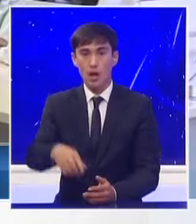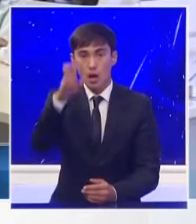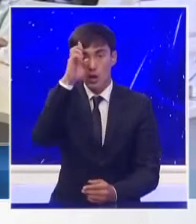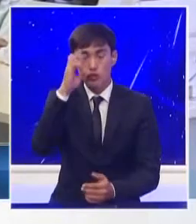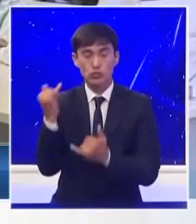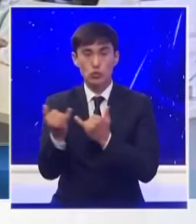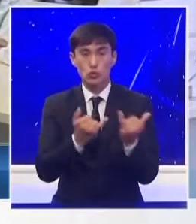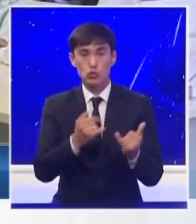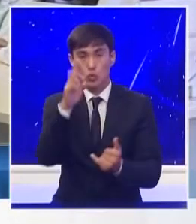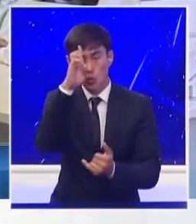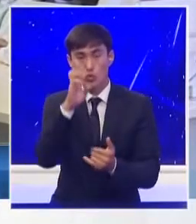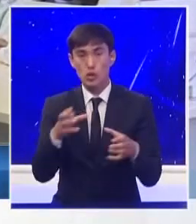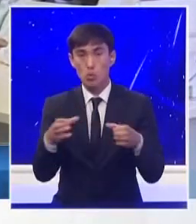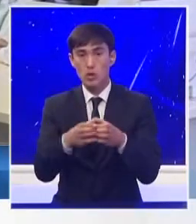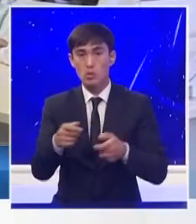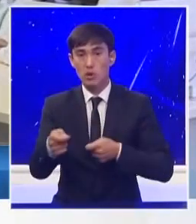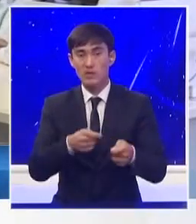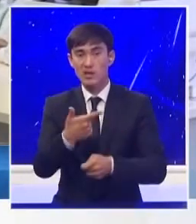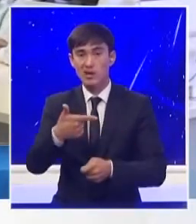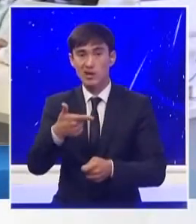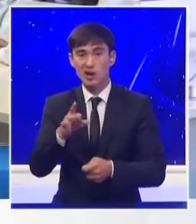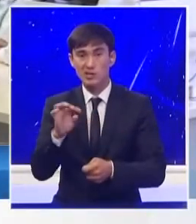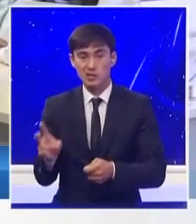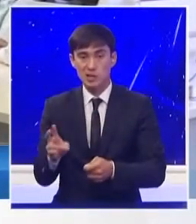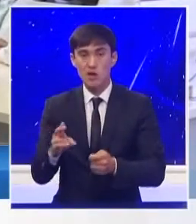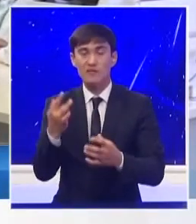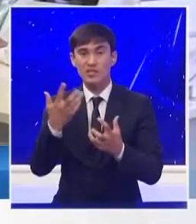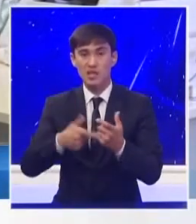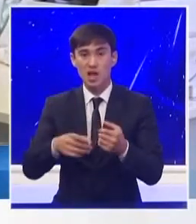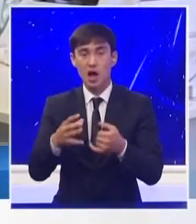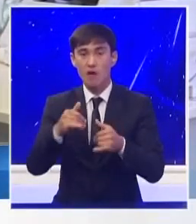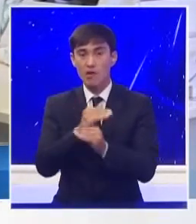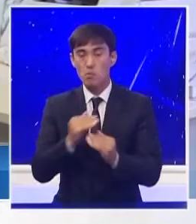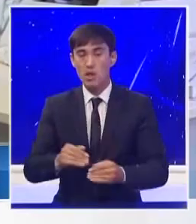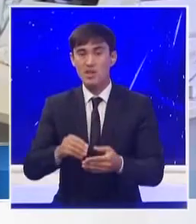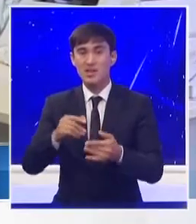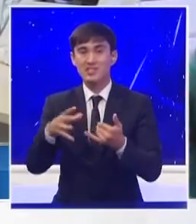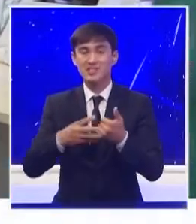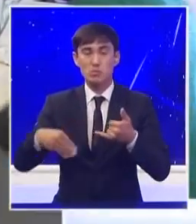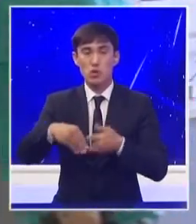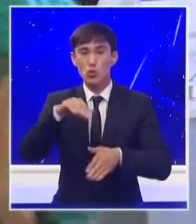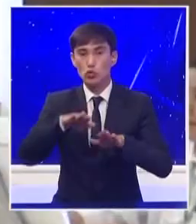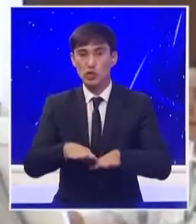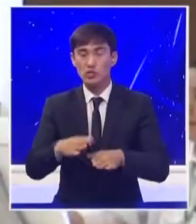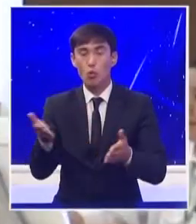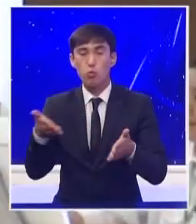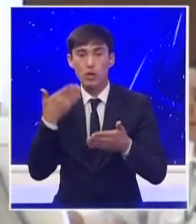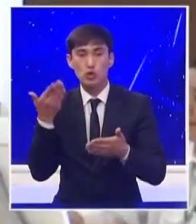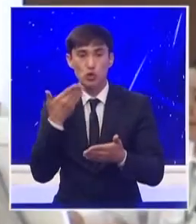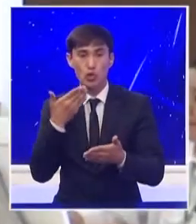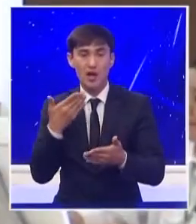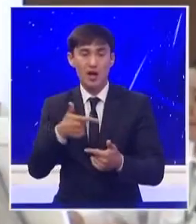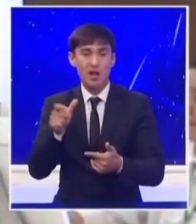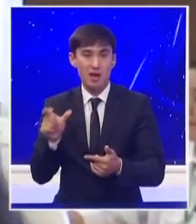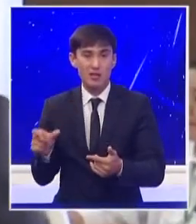Государственные услуги госкорпорации и правительства для граждан, в том числе оформление земельных участков, становятся все более упрощенными. Клиенты